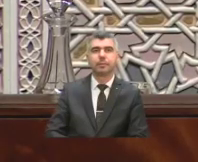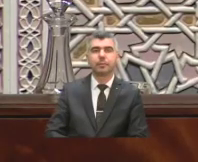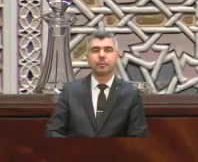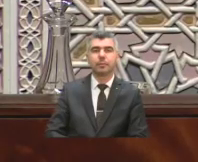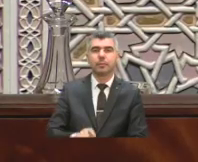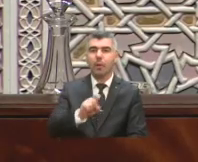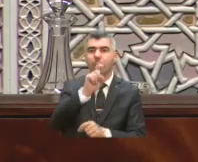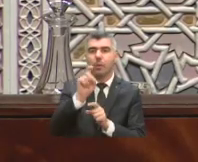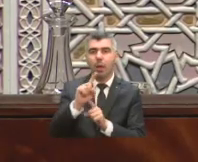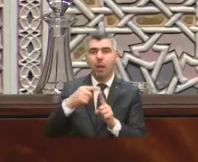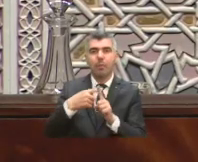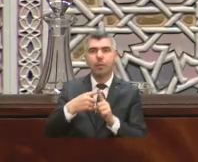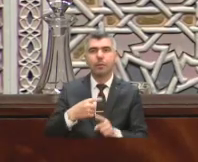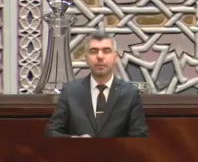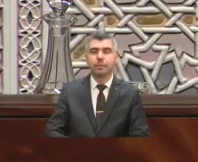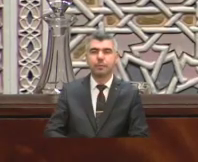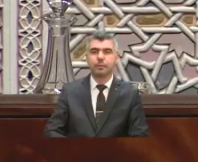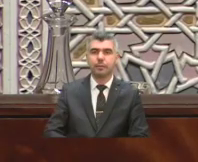تعقيب السيدة النائبة.